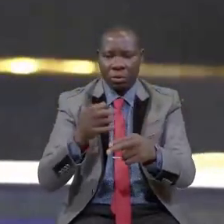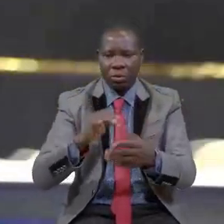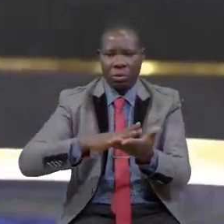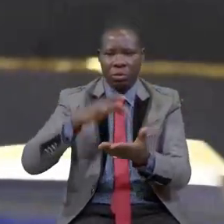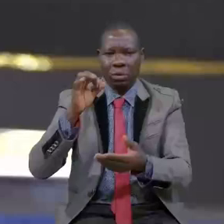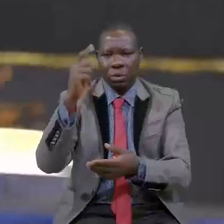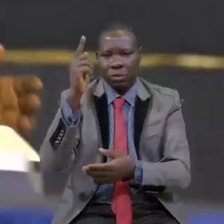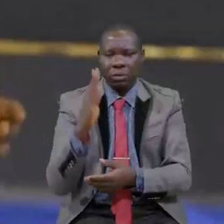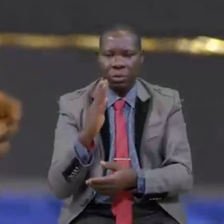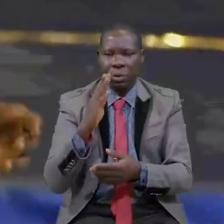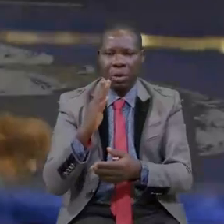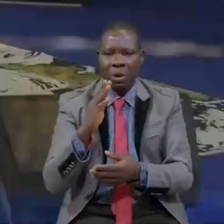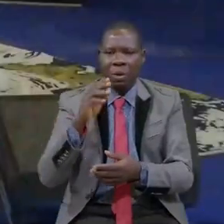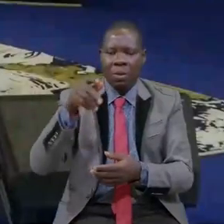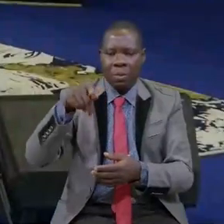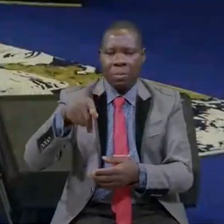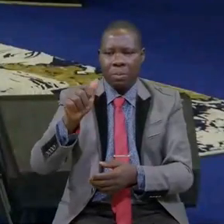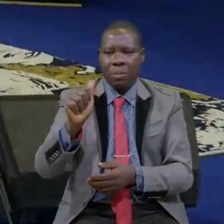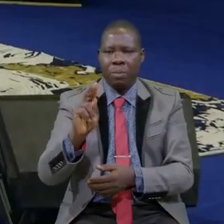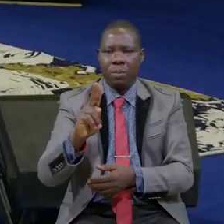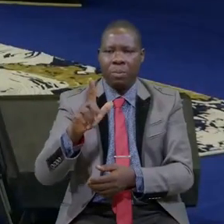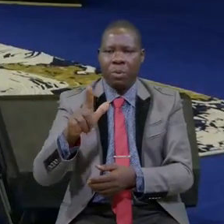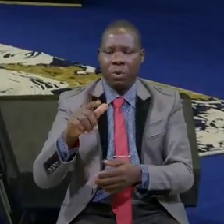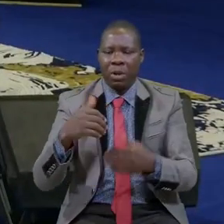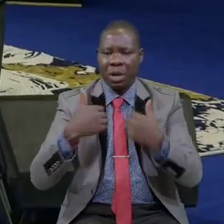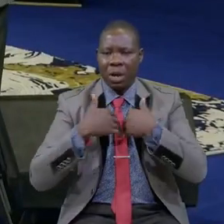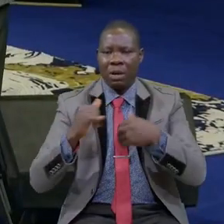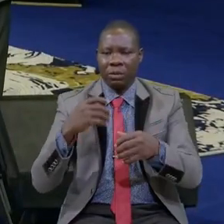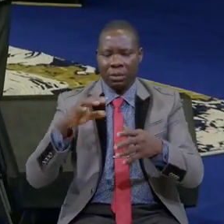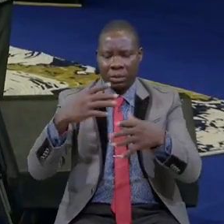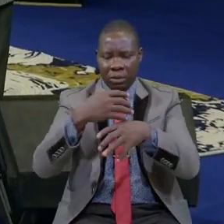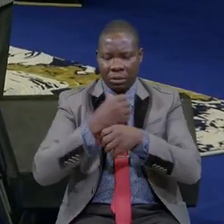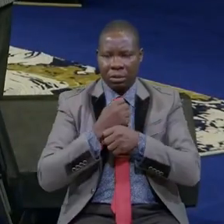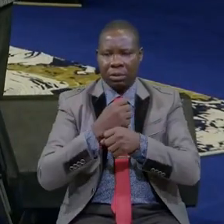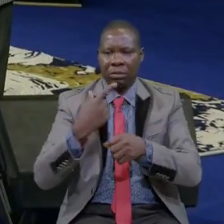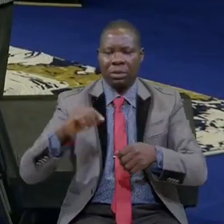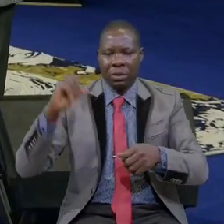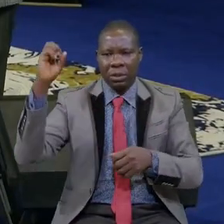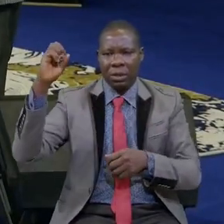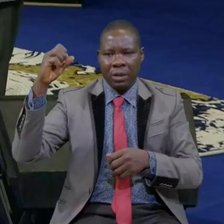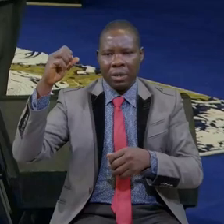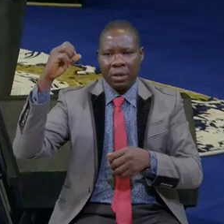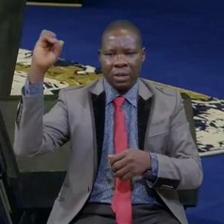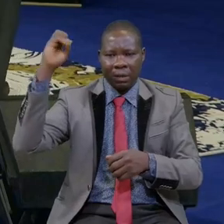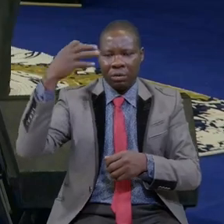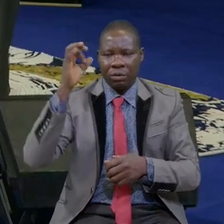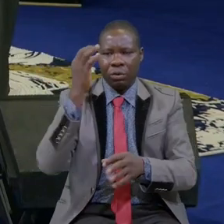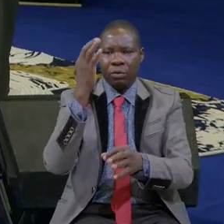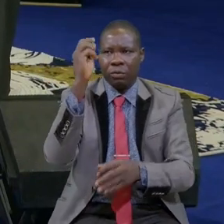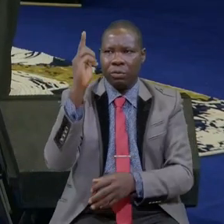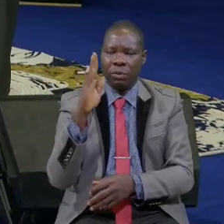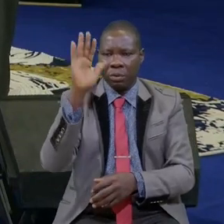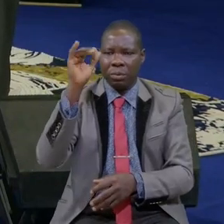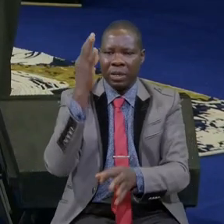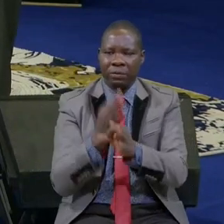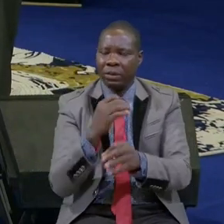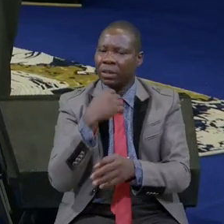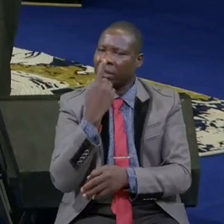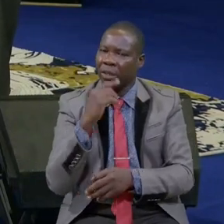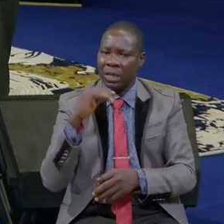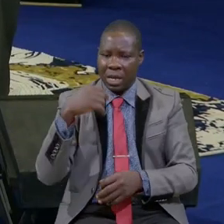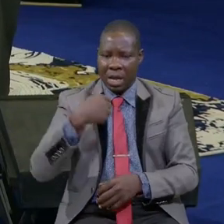Paul, ayant reçu la grâce de Dieu par la foi, il dit, dont je suis